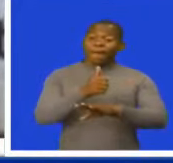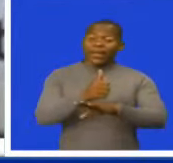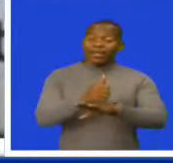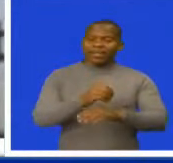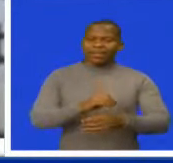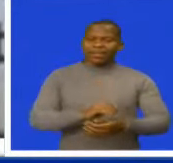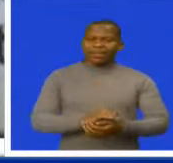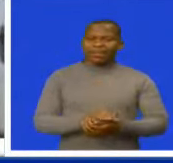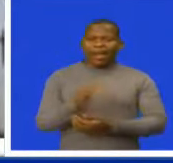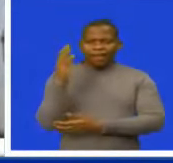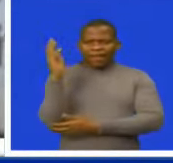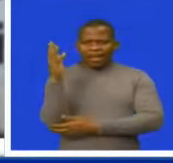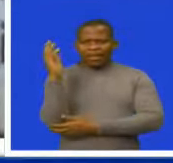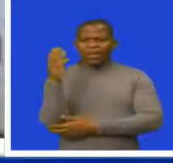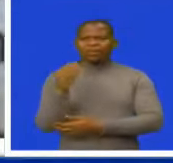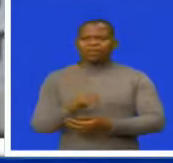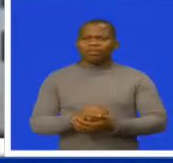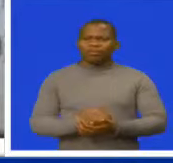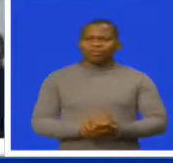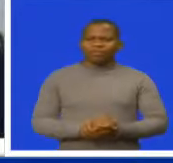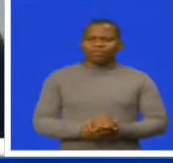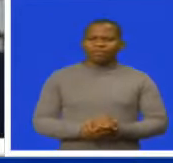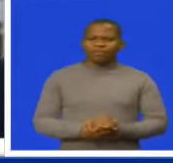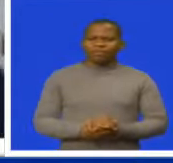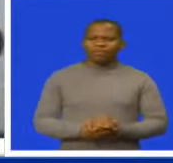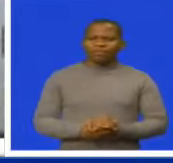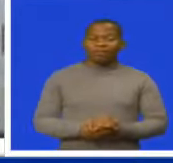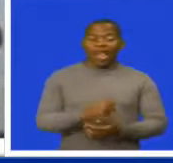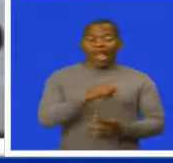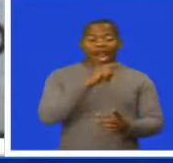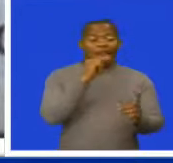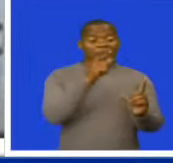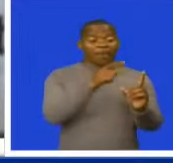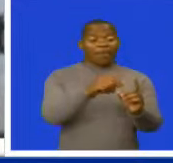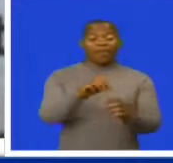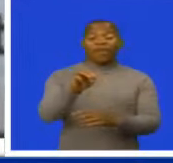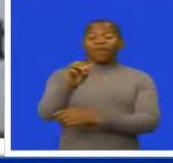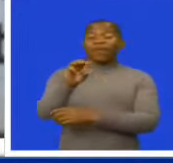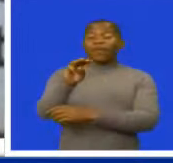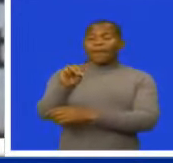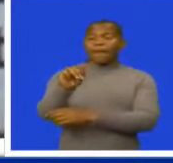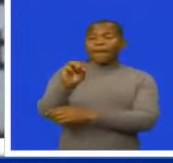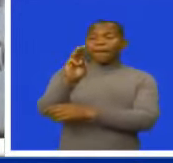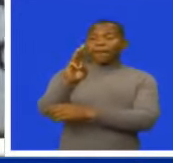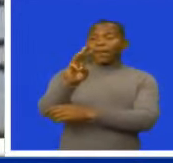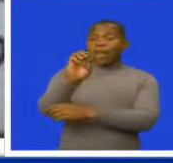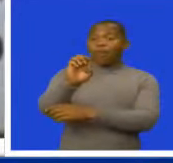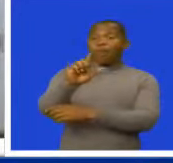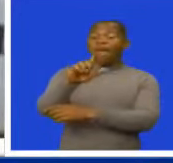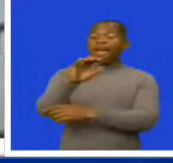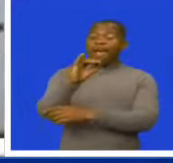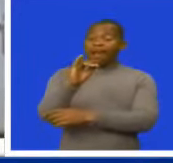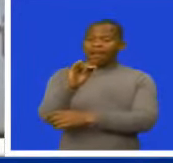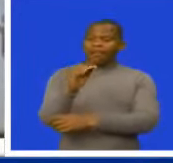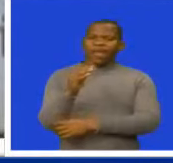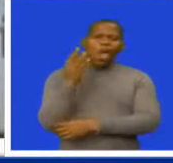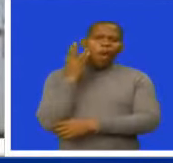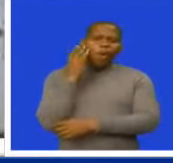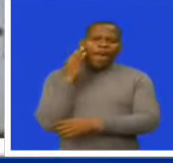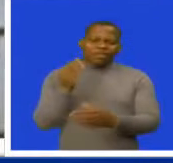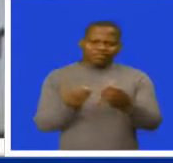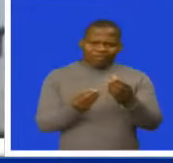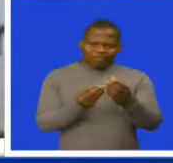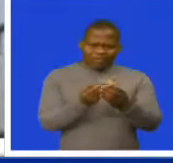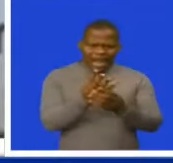tolo sekuqala kuthathwa lamaphilisi bowukhandela tisebenti kahulumende tilamalayinini lamathi.